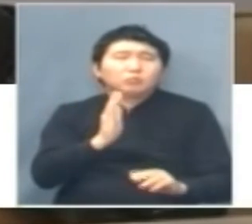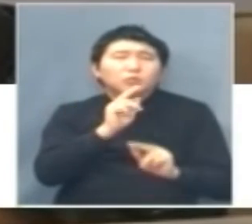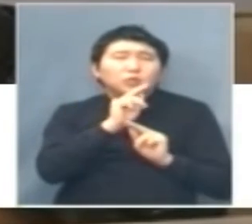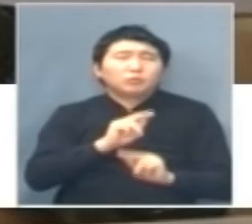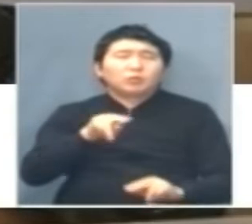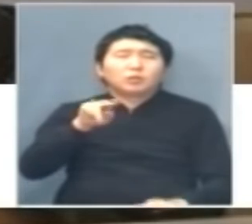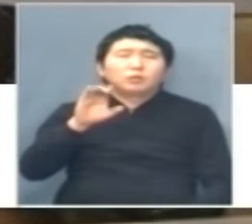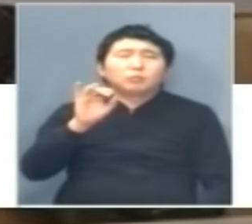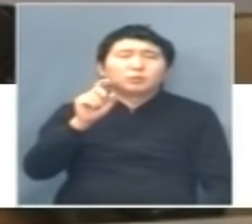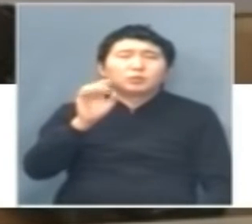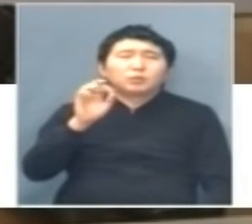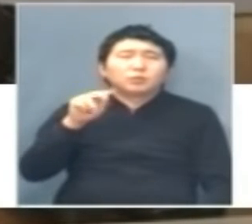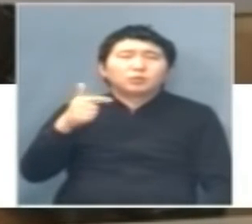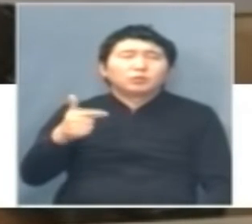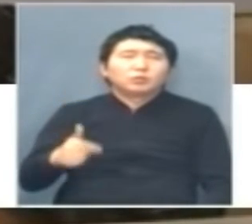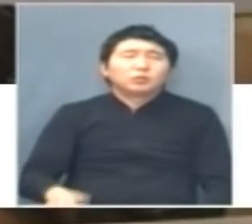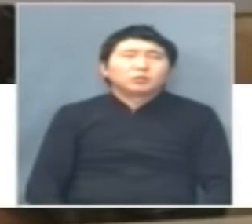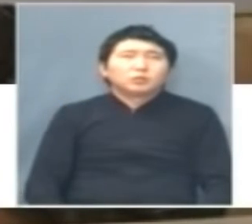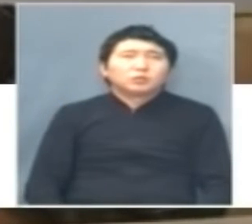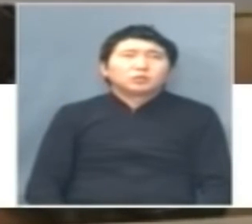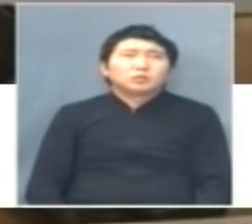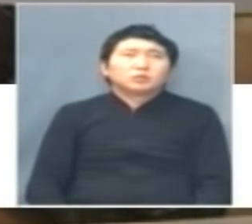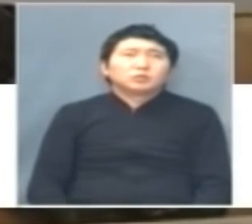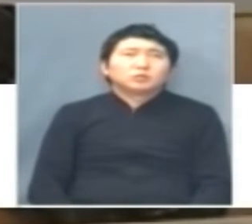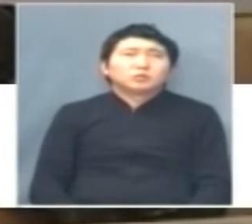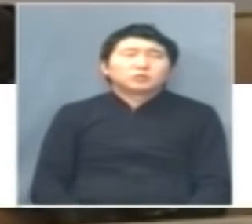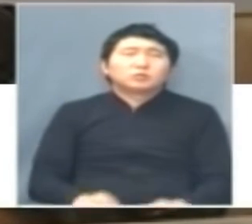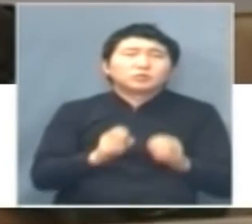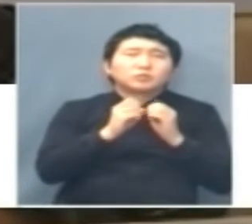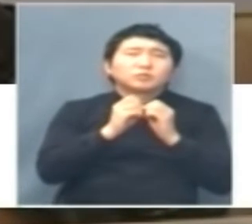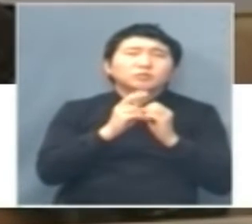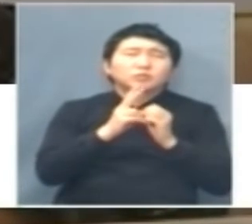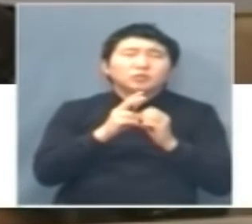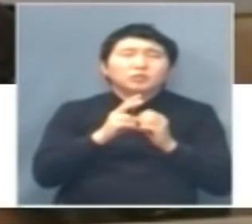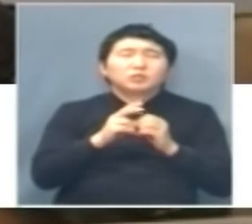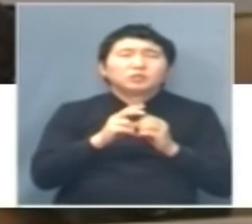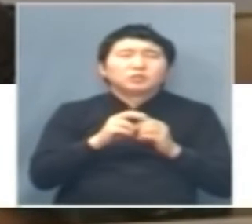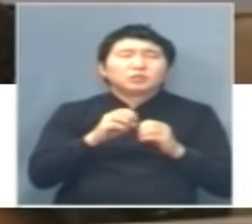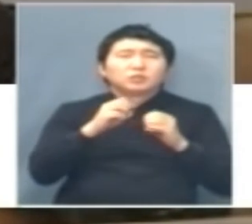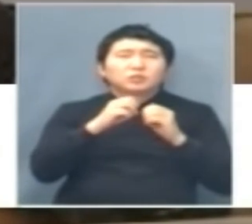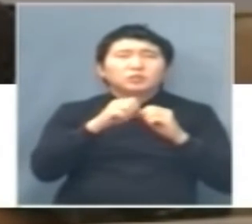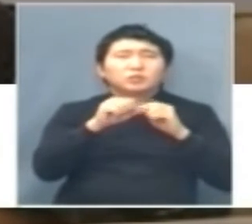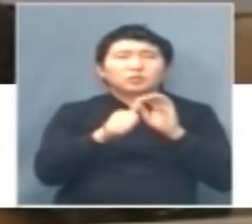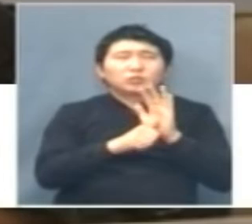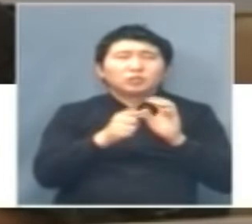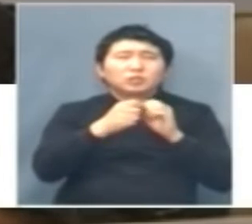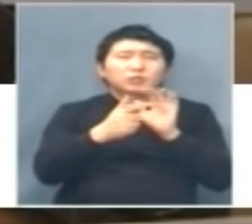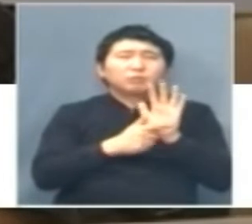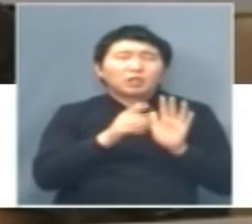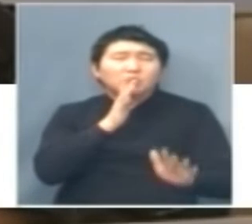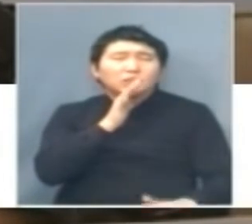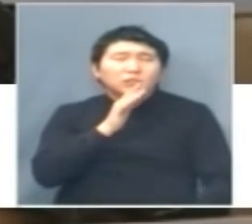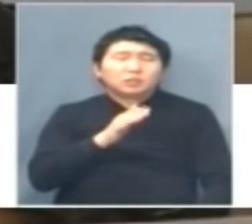взяли 16-18 лет? Это дети уже, которые более-менее психологически, ну, как бы сформированные люди. А те дети,